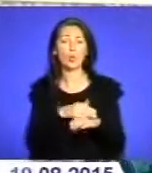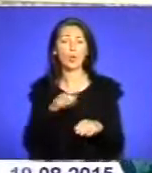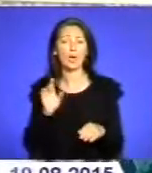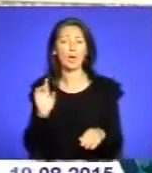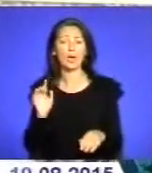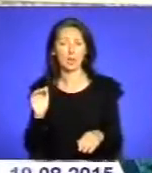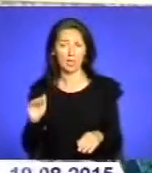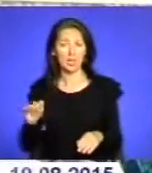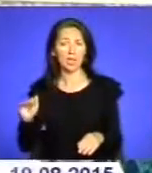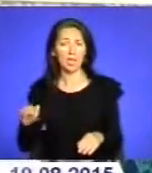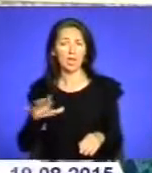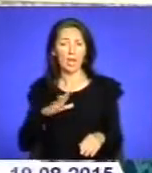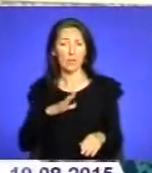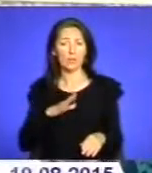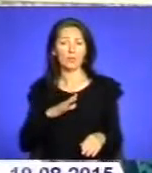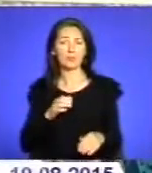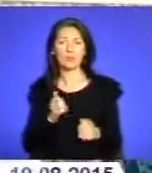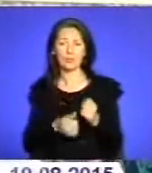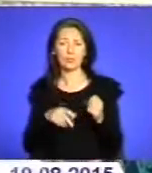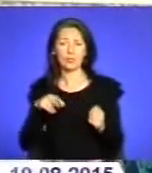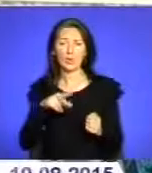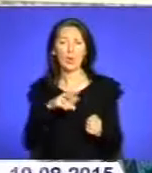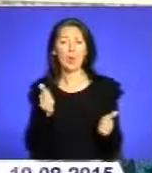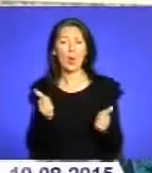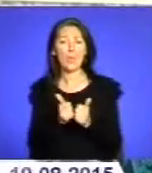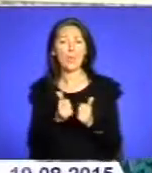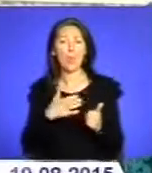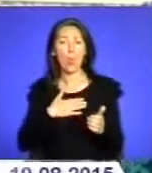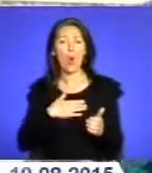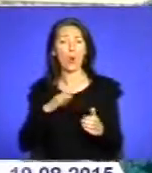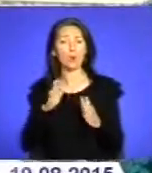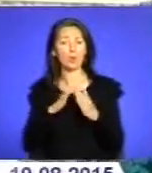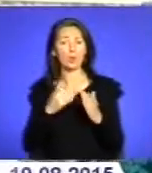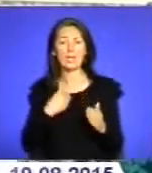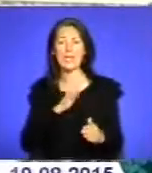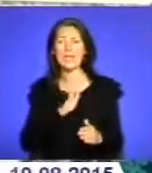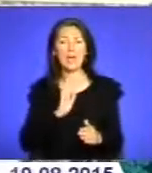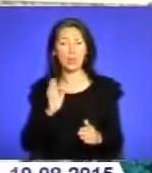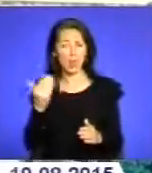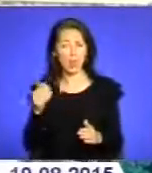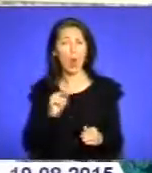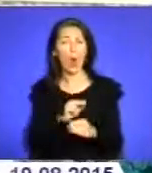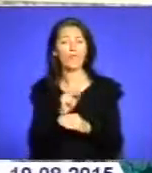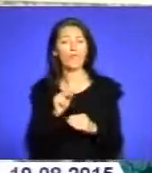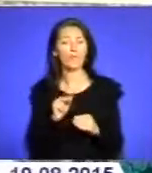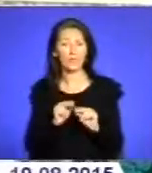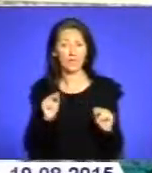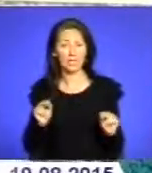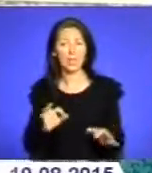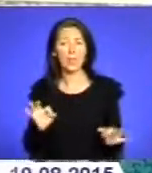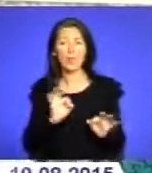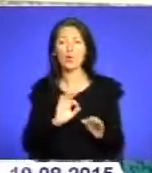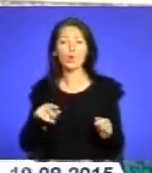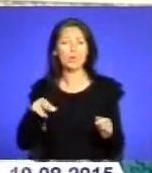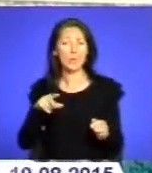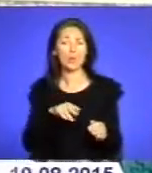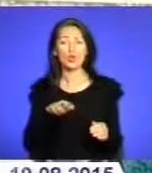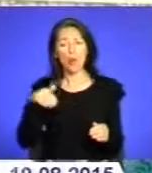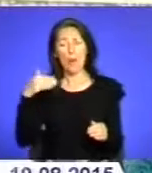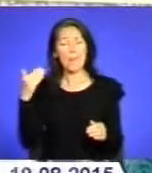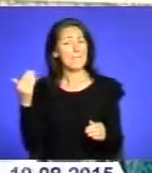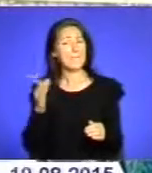будинку, і хоча я не була його вчителем, але він ніколи не перейшов, щоб не поздоровкатися, щоб не